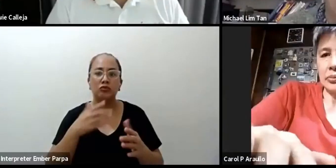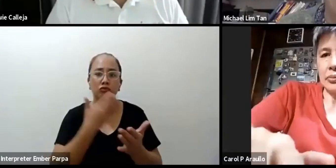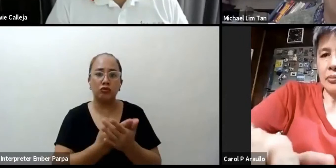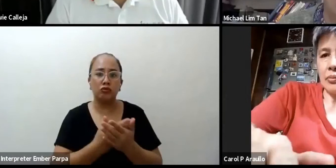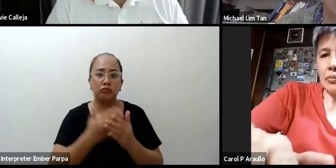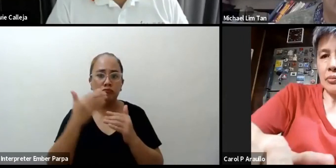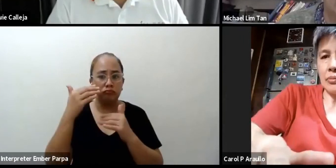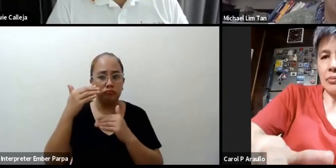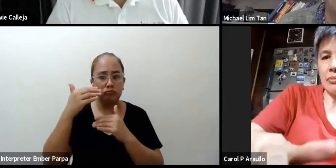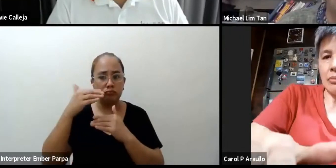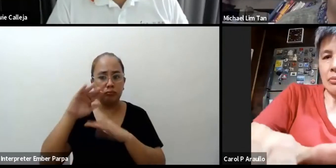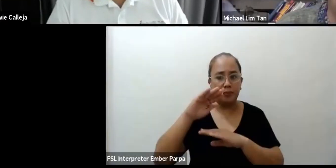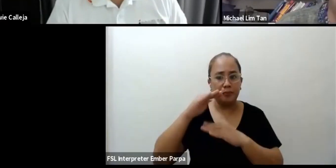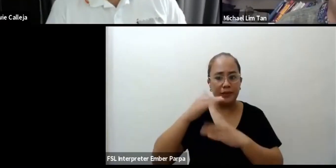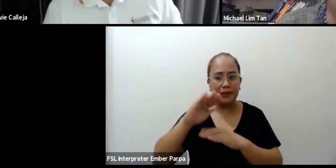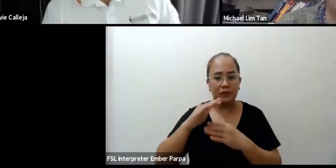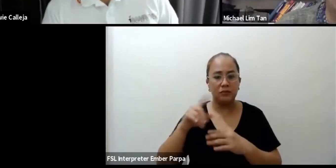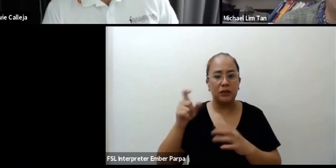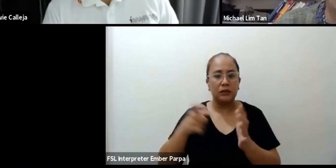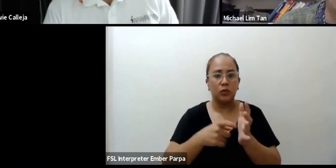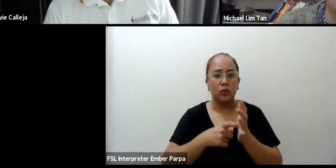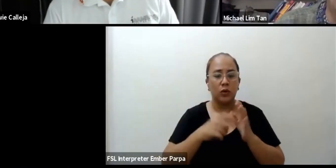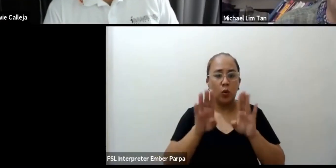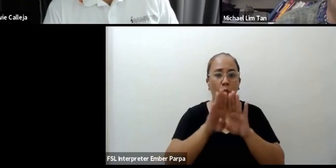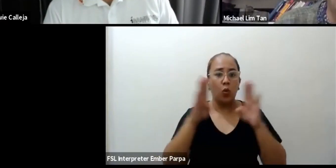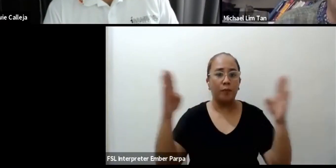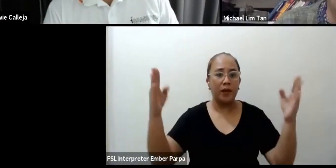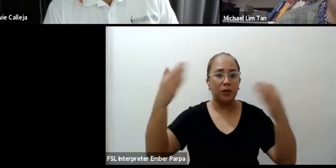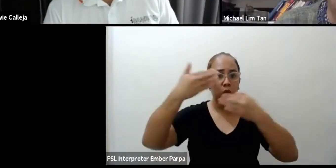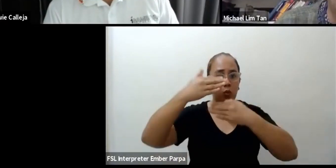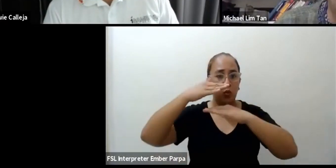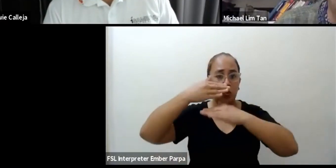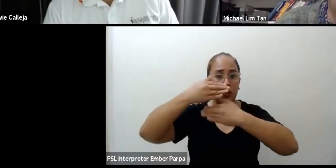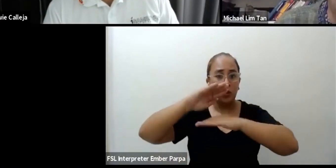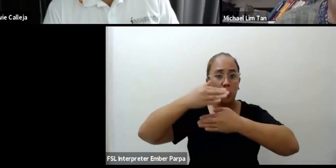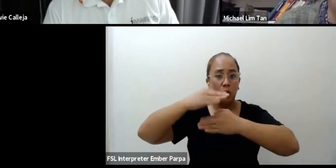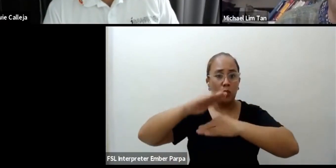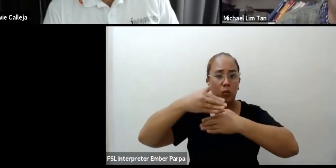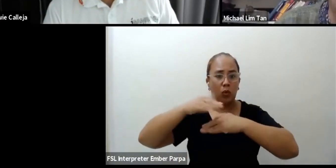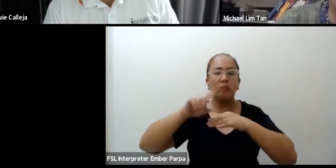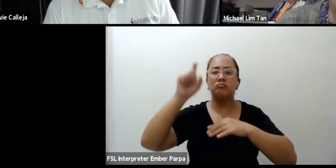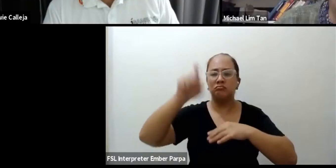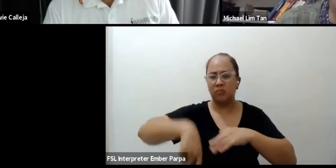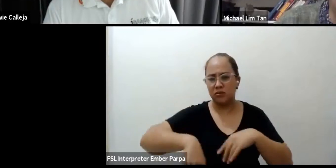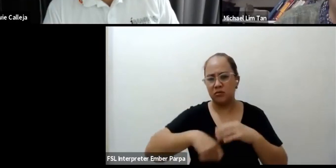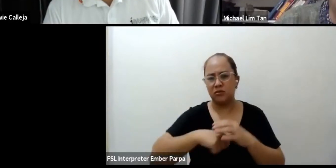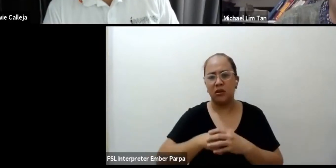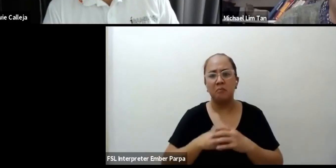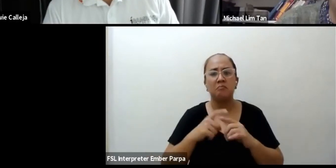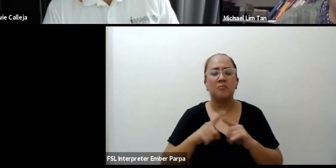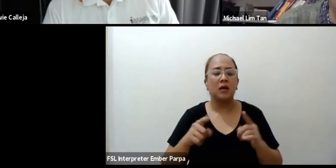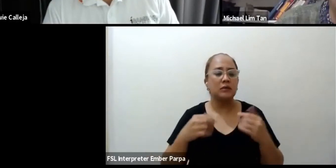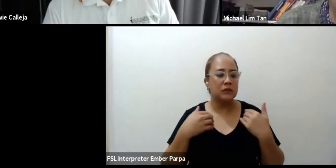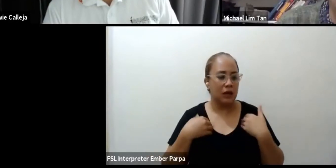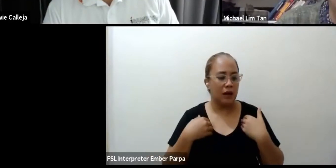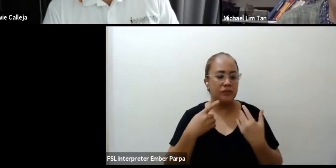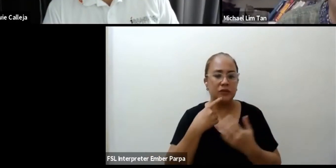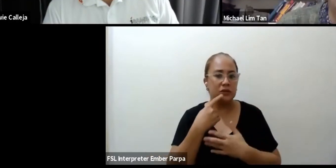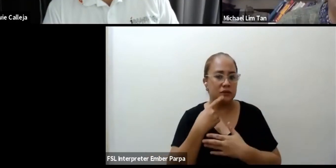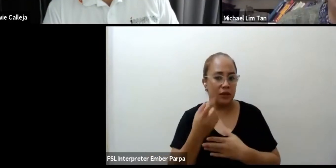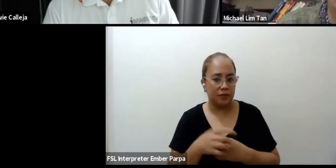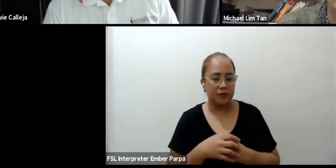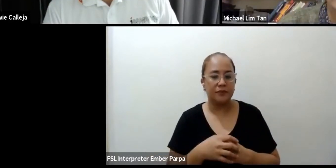that is going to require opening the windows, that is what it should be. Pero meron naman silang sinasabi